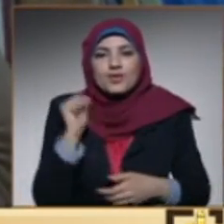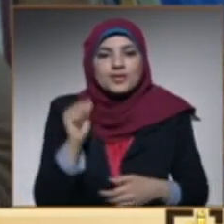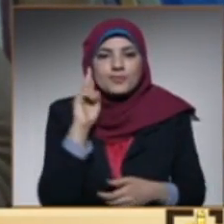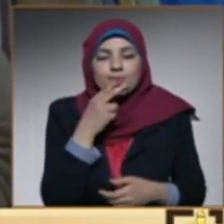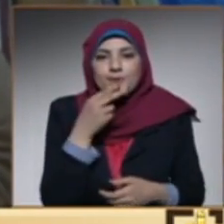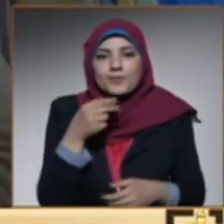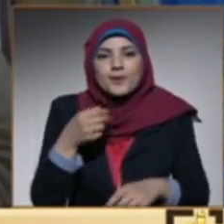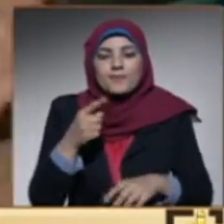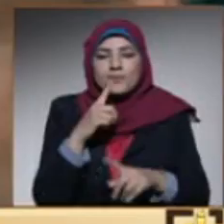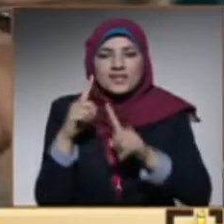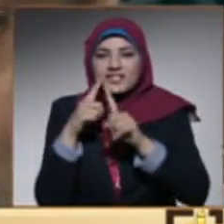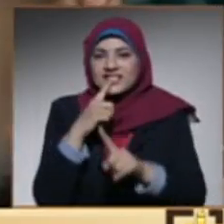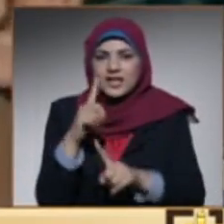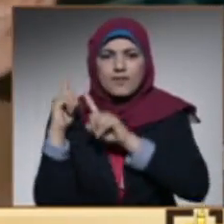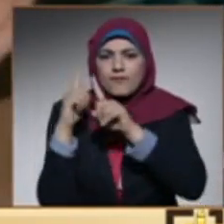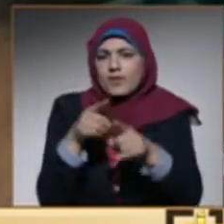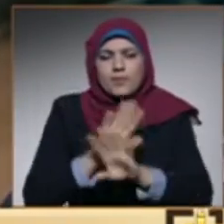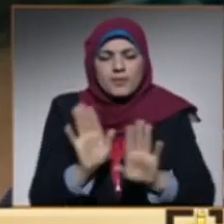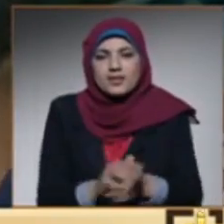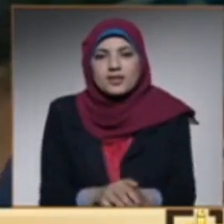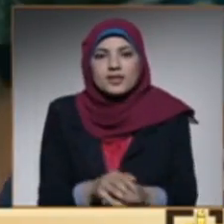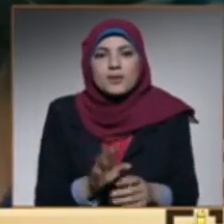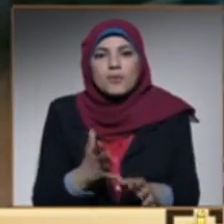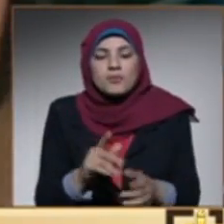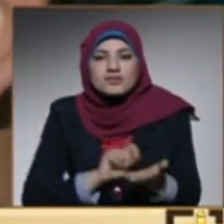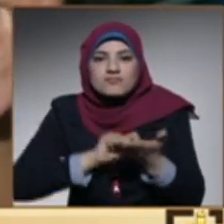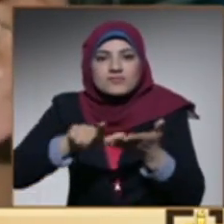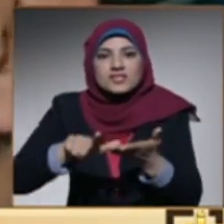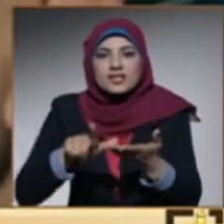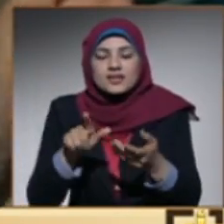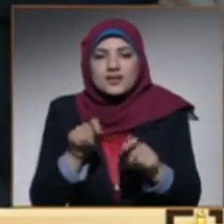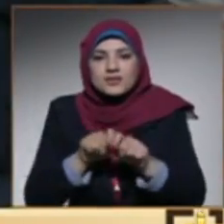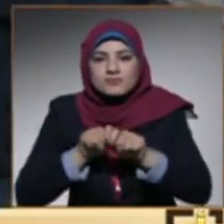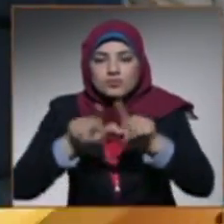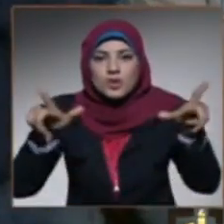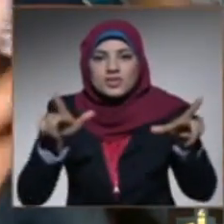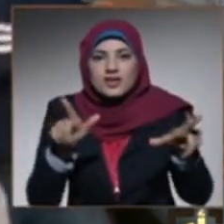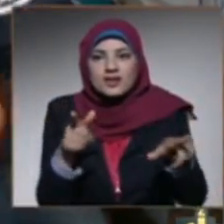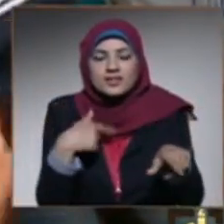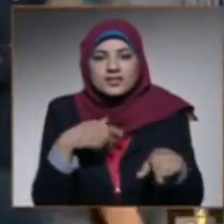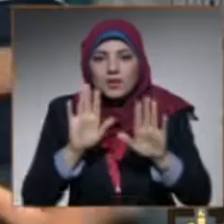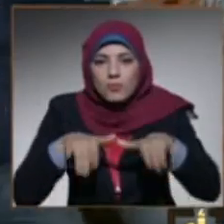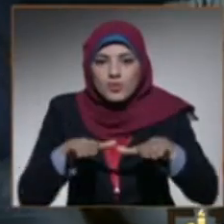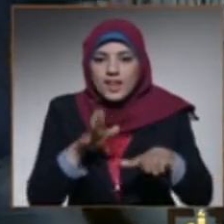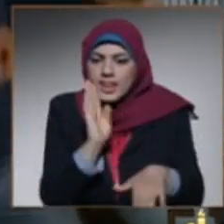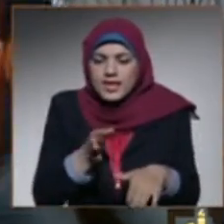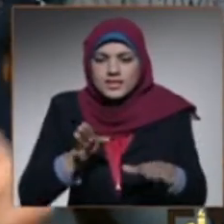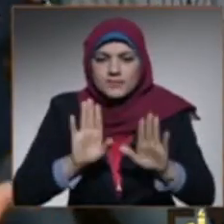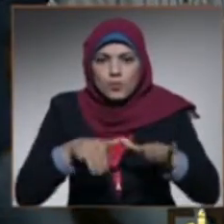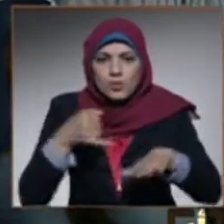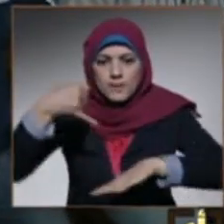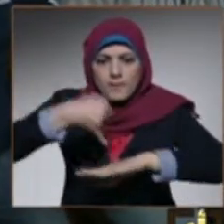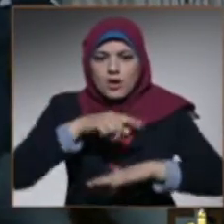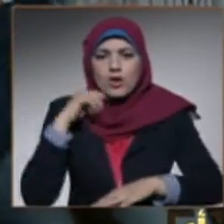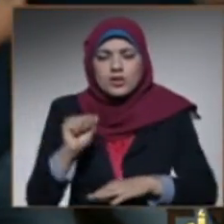منذ العقد الماضي فقط، ربما ليحمل رساله يكمن فحواها في ضروره وجود اماكن مخصصه